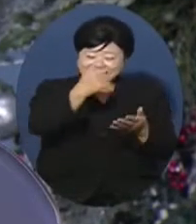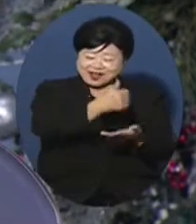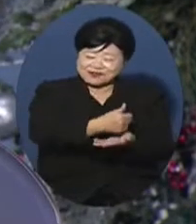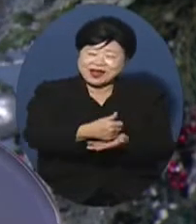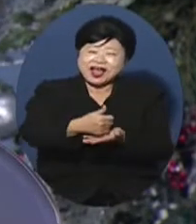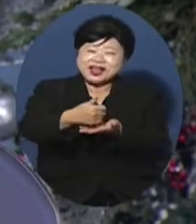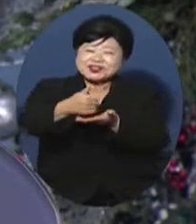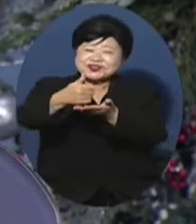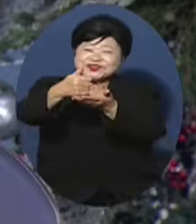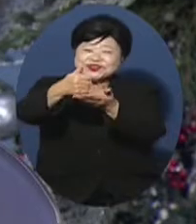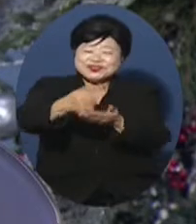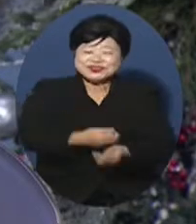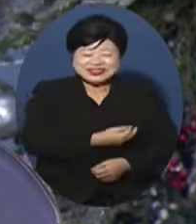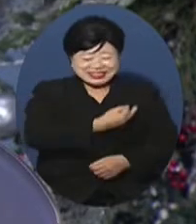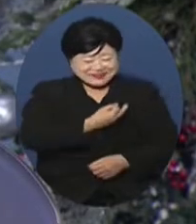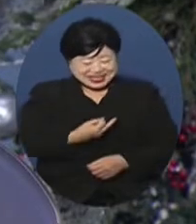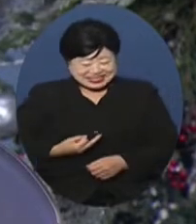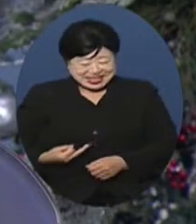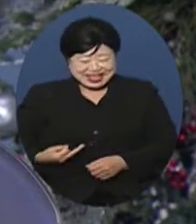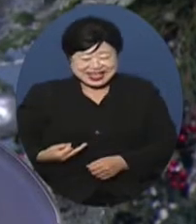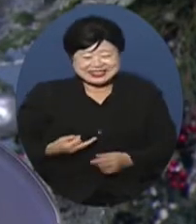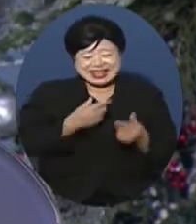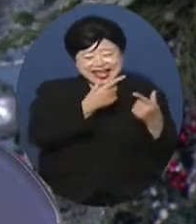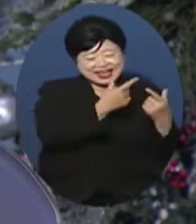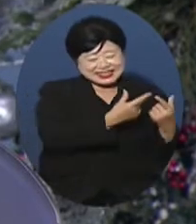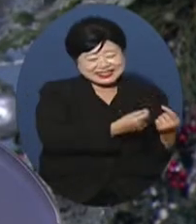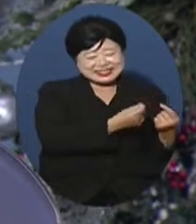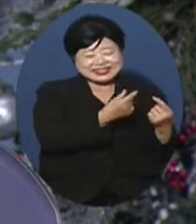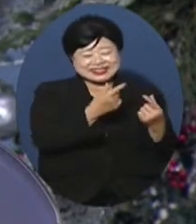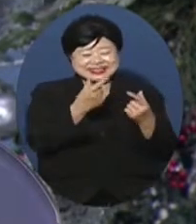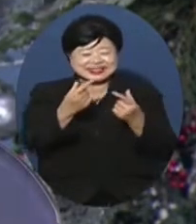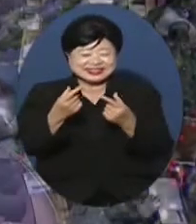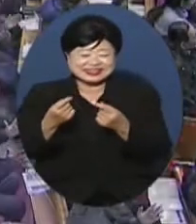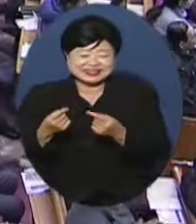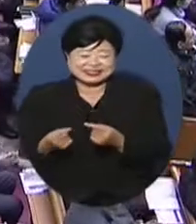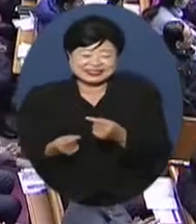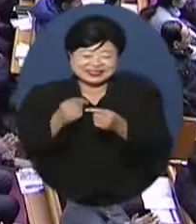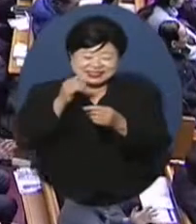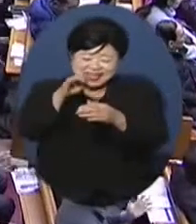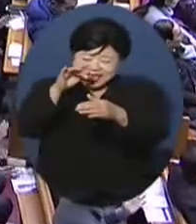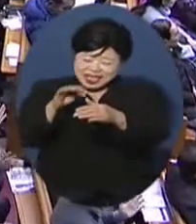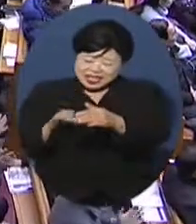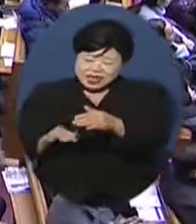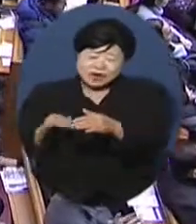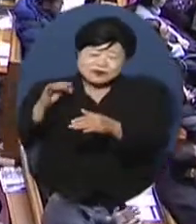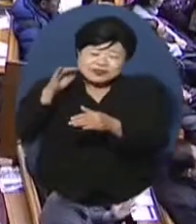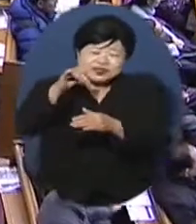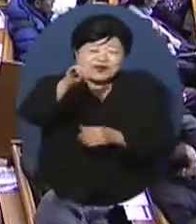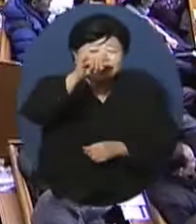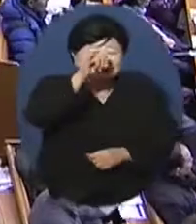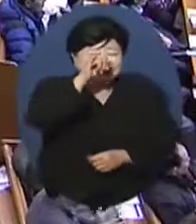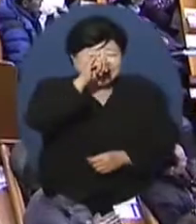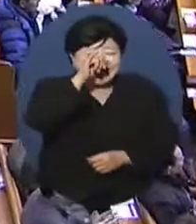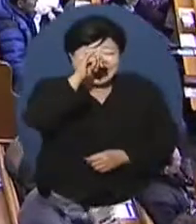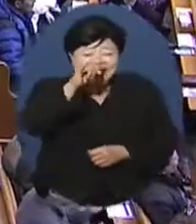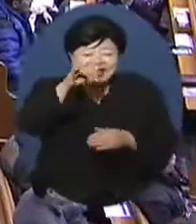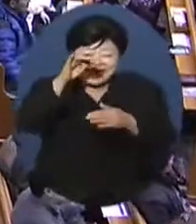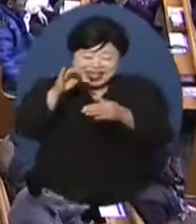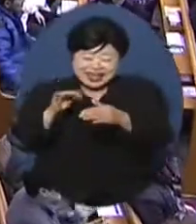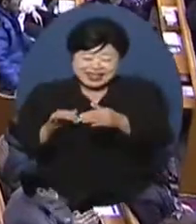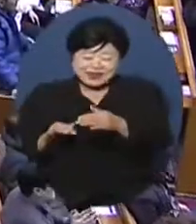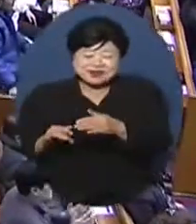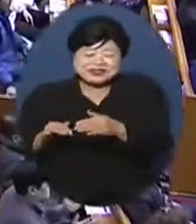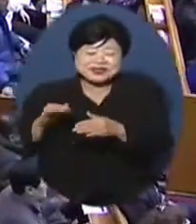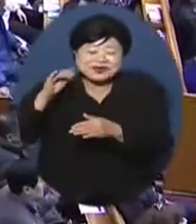러 서 무디 외 죄다 까 트지 4 또는 시소 있는데